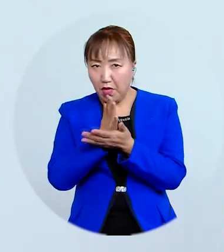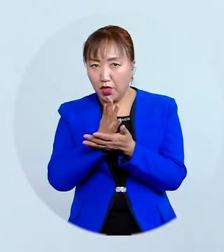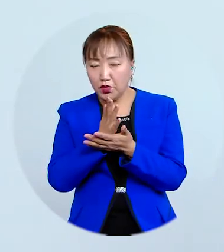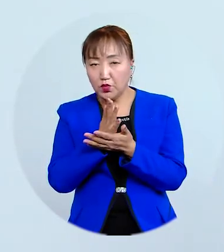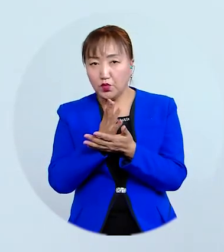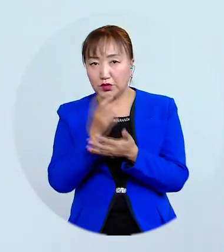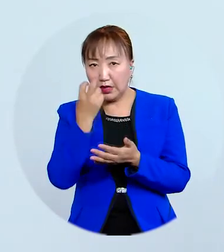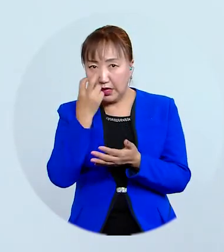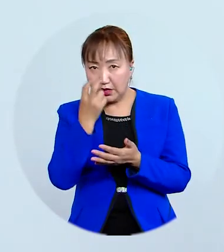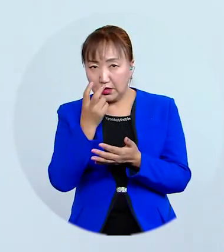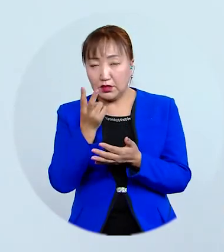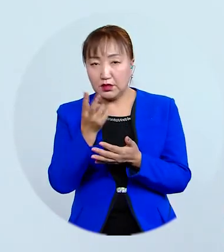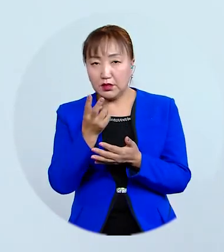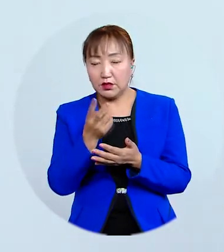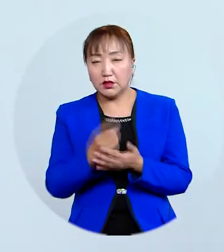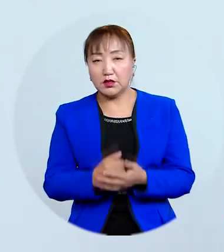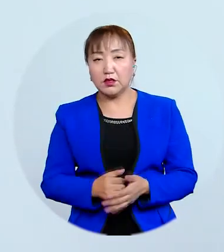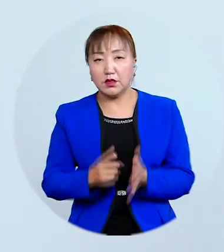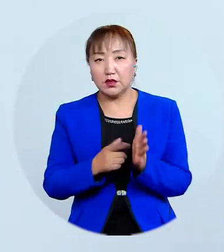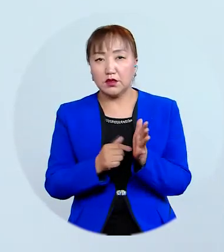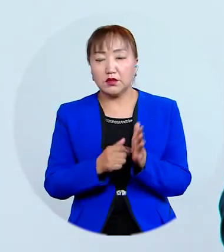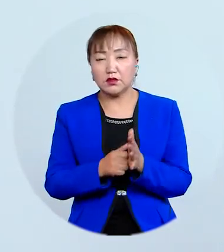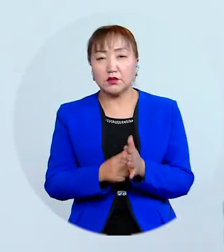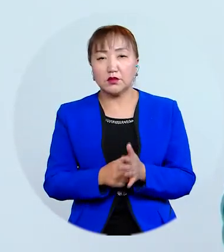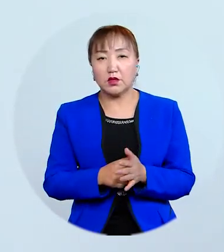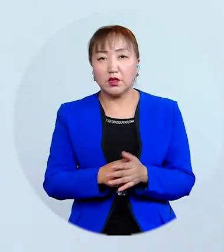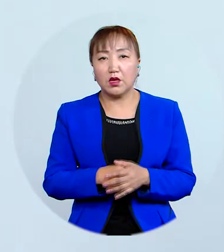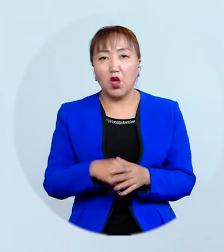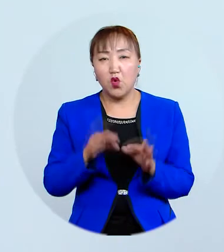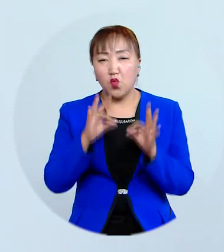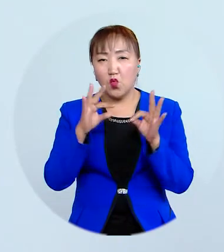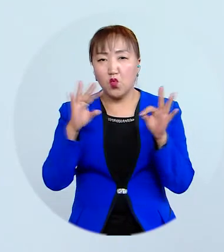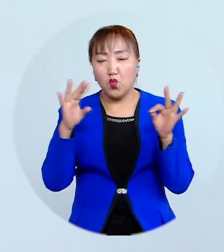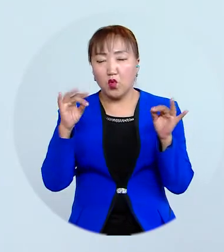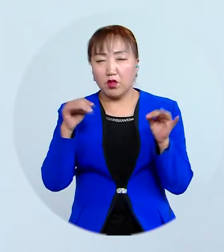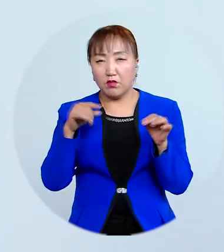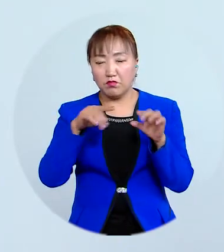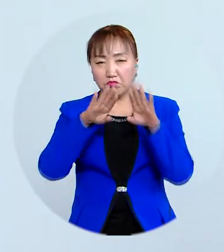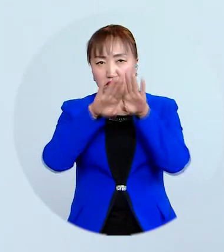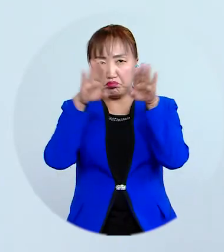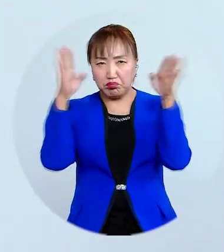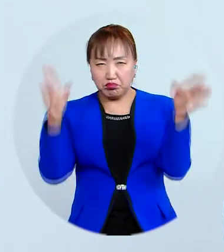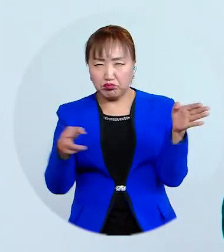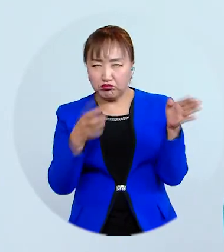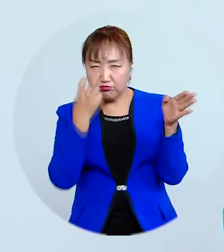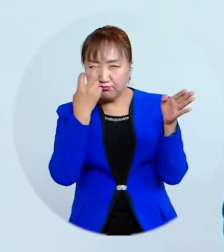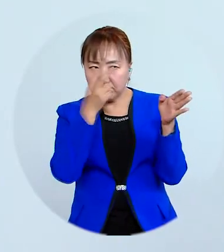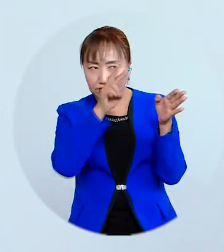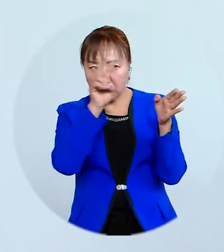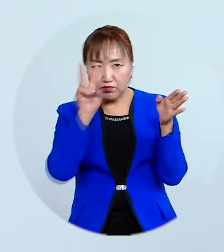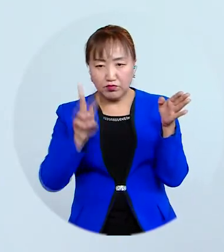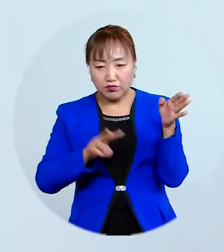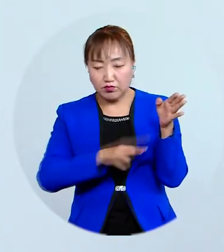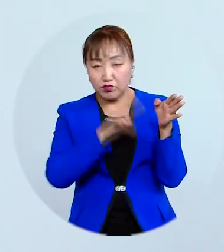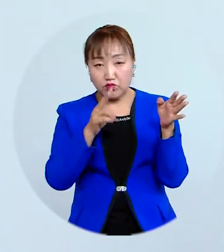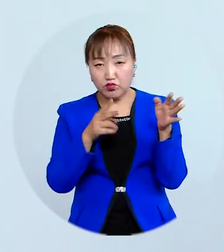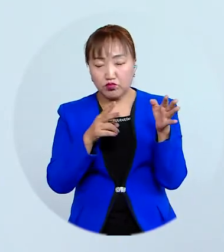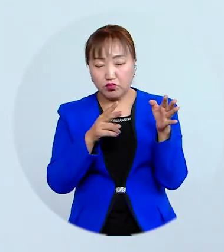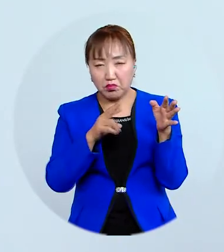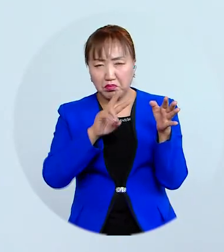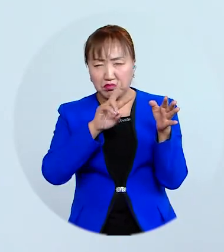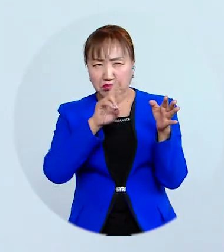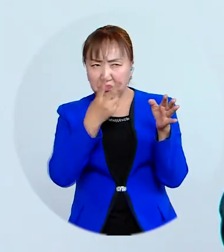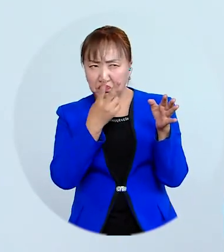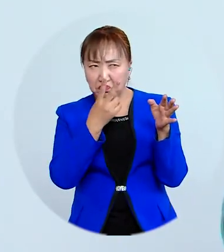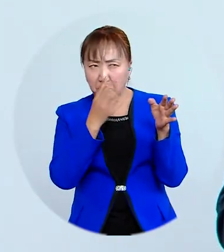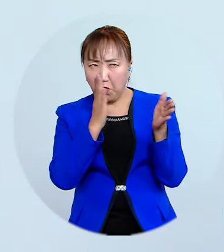одоо ATM-ийн одоо оролцоогүй материалын зүйл байна уу? Энтрийг маш сайн шалгаж явах хэрэгтэй. Хэрвээ одоо ямар нэгэн өөрчлөлт бий